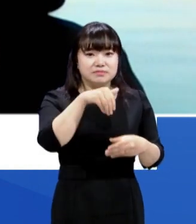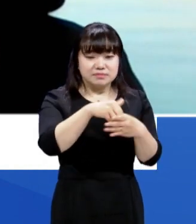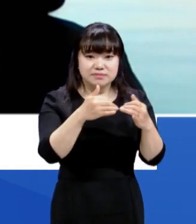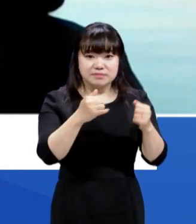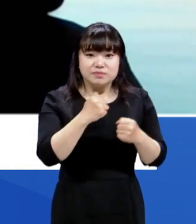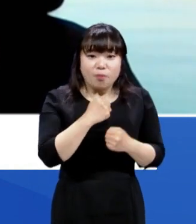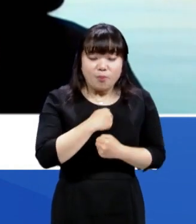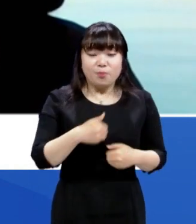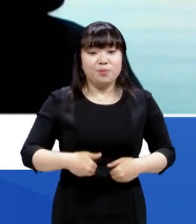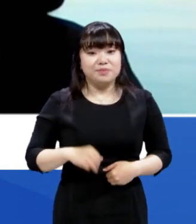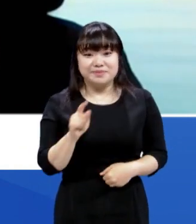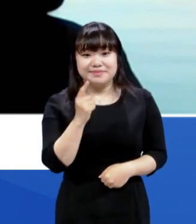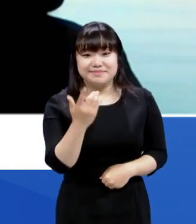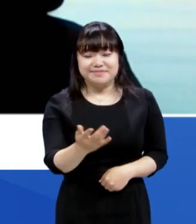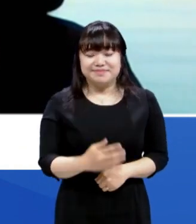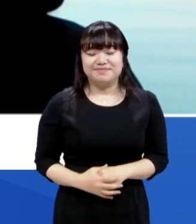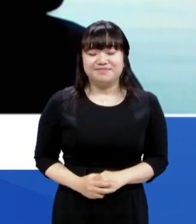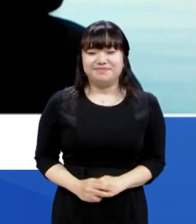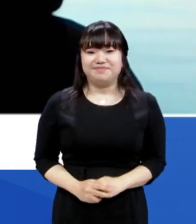부탁드리겠습니다